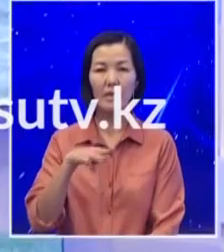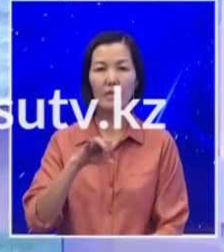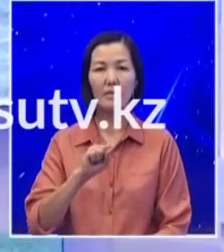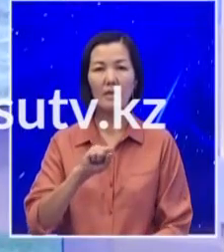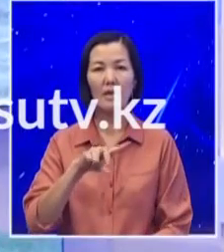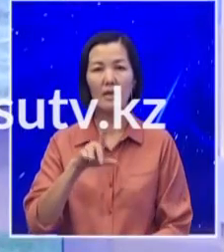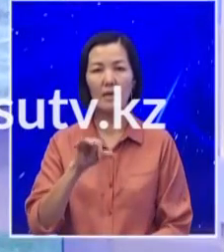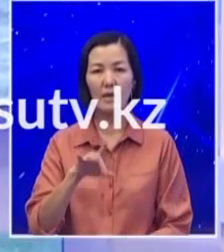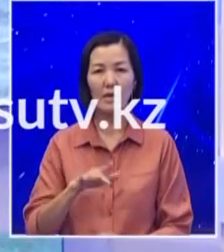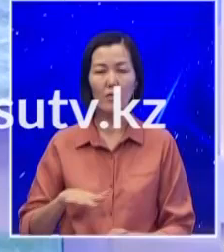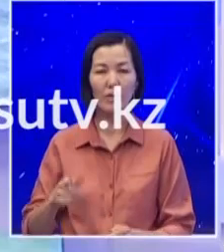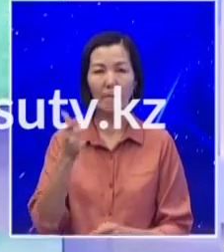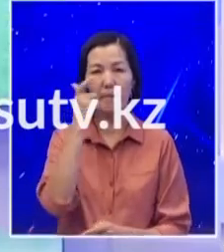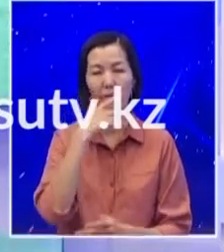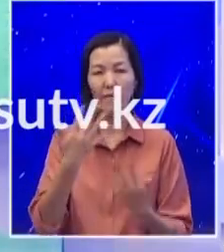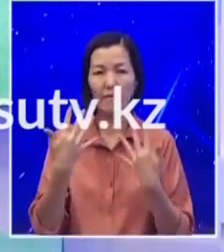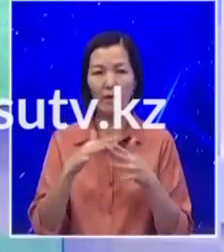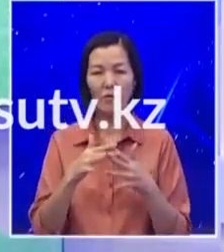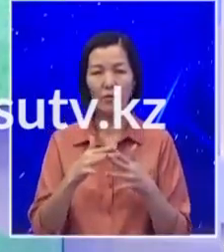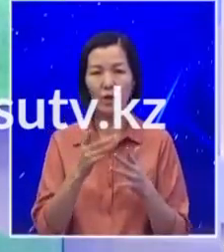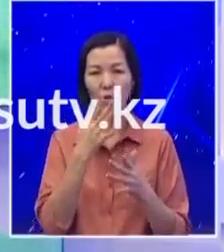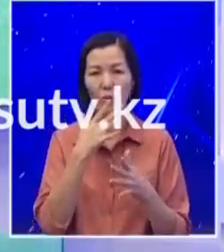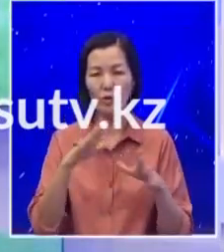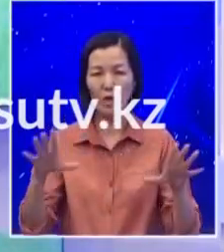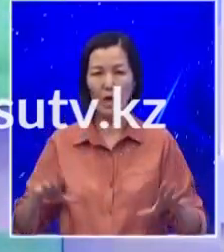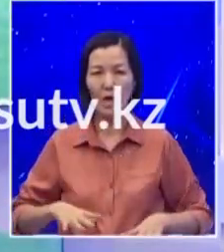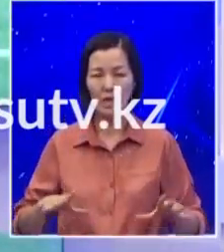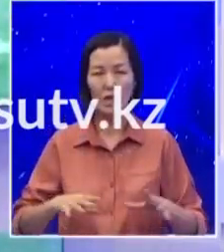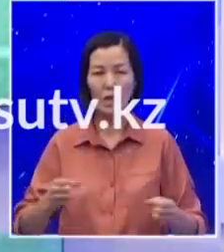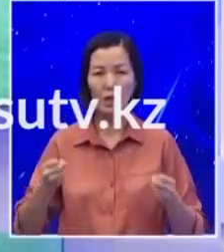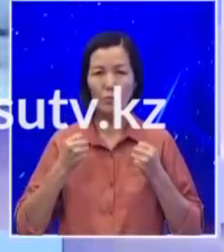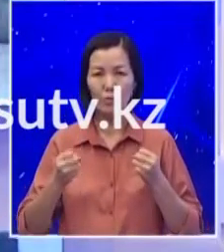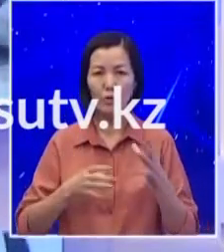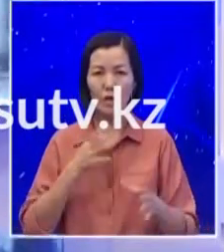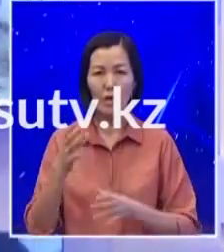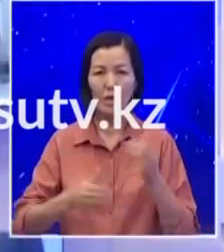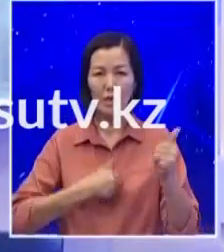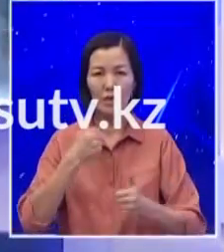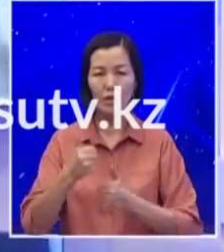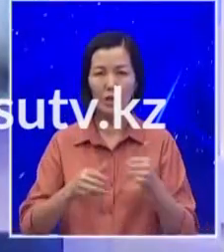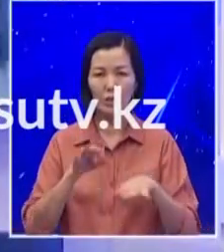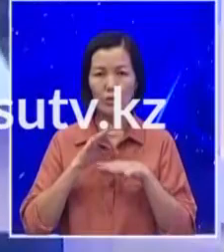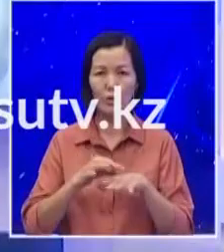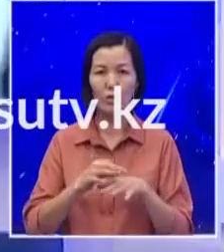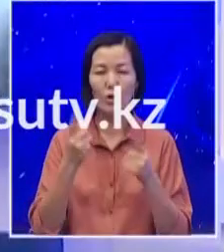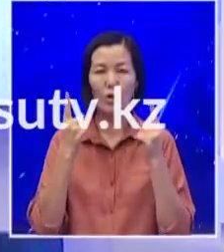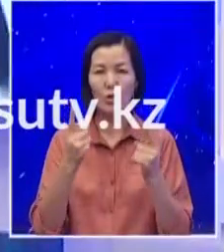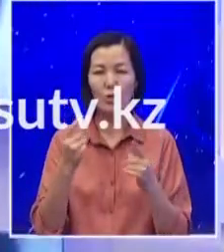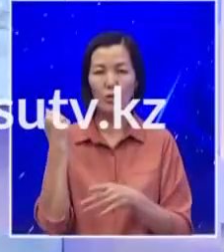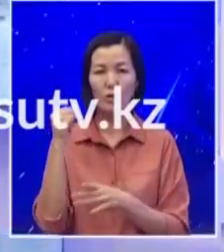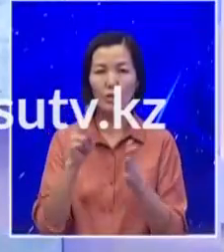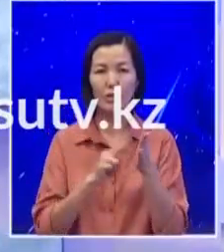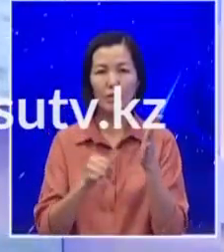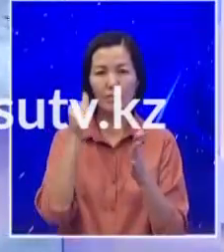Талғар ауданы Панфилов ауылында ұлттық ат спорт түрлерінен халықаралық жарыс өтті. Бұл шара ұлы жеңіс мерекесінің 76 жылдығына